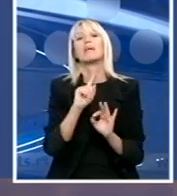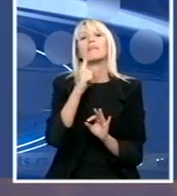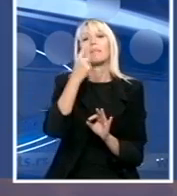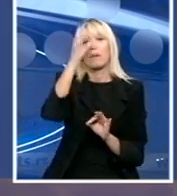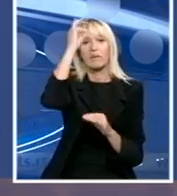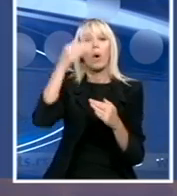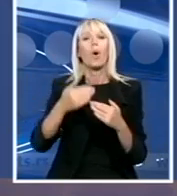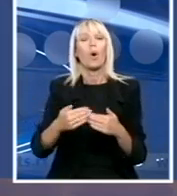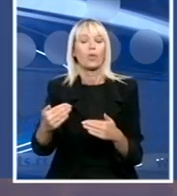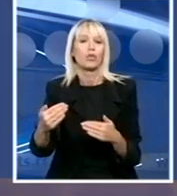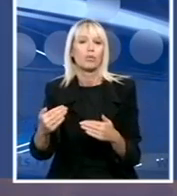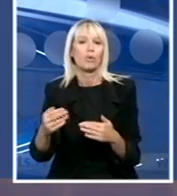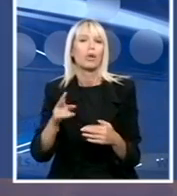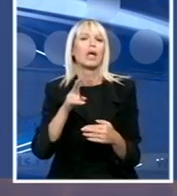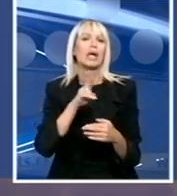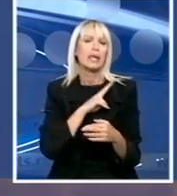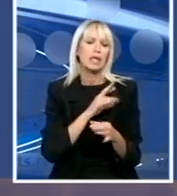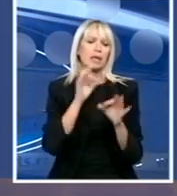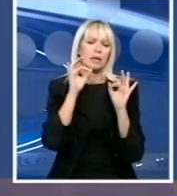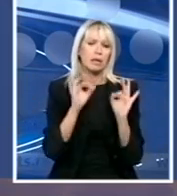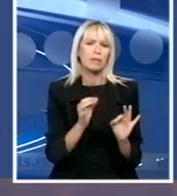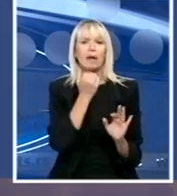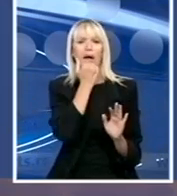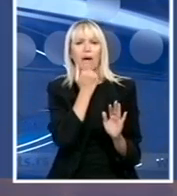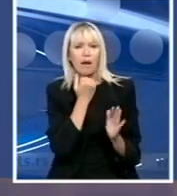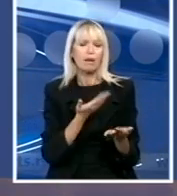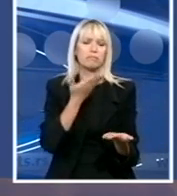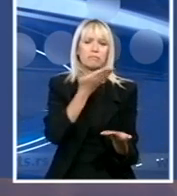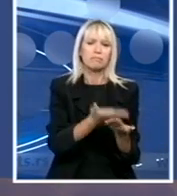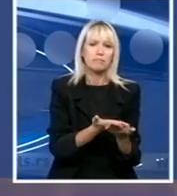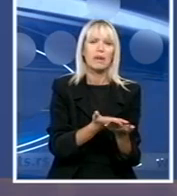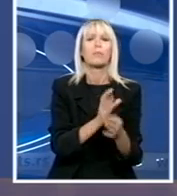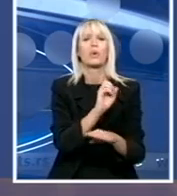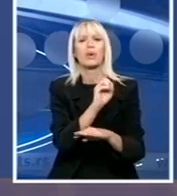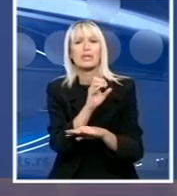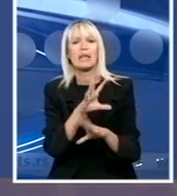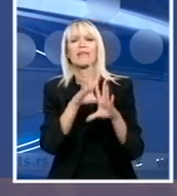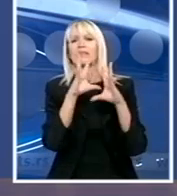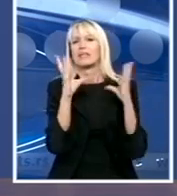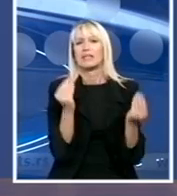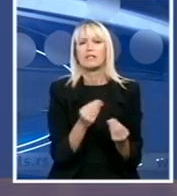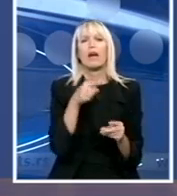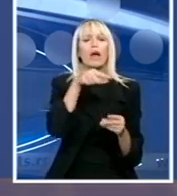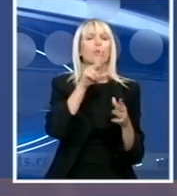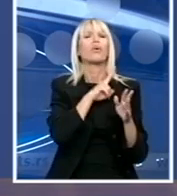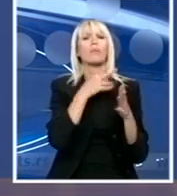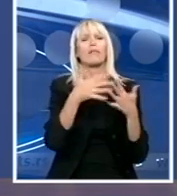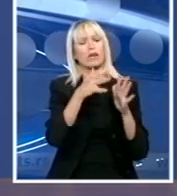Izdate su striktne preporuke praktično za sve segmente koje uključuju i zaposlene